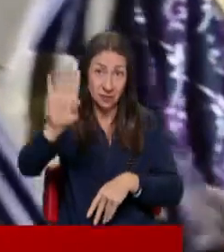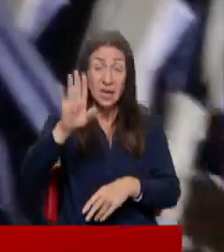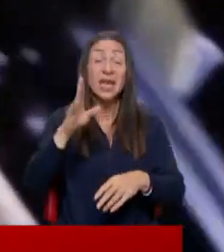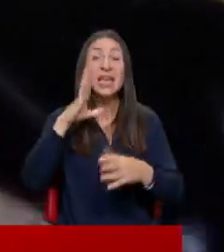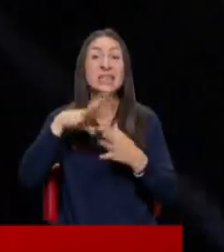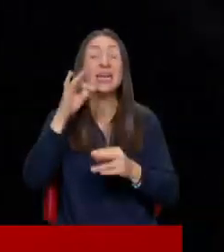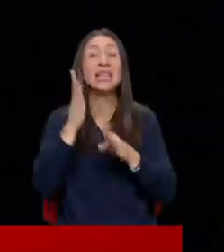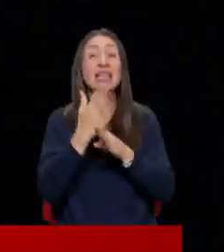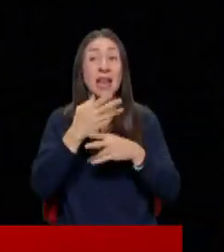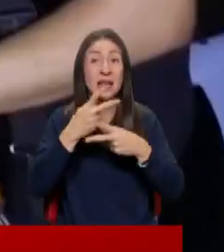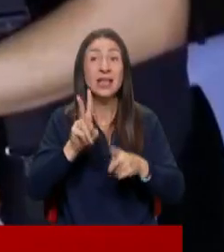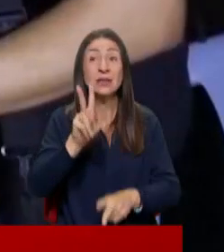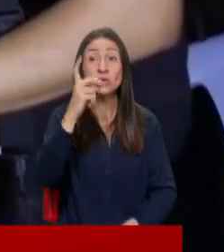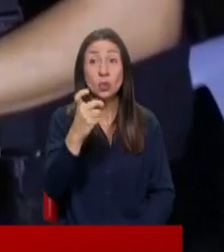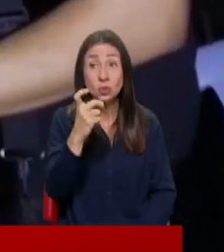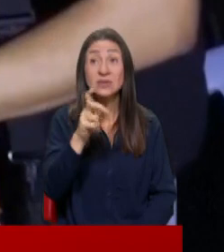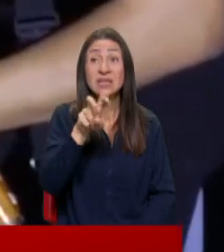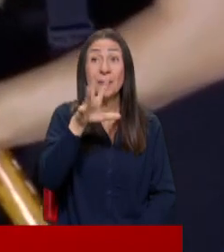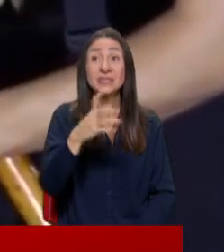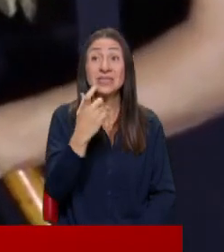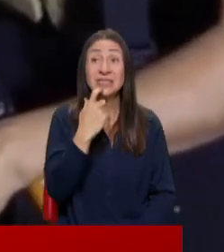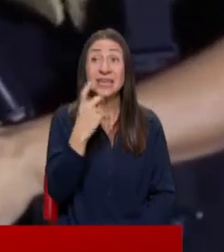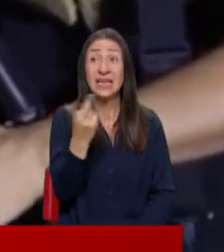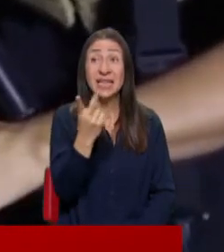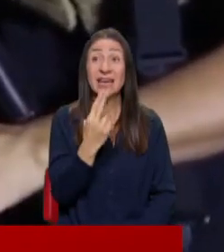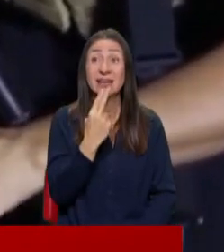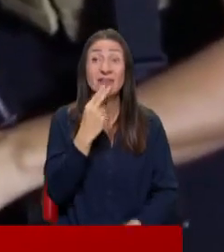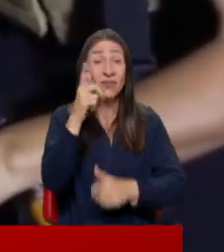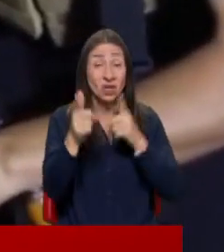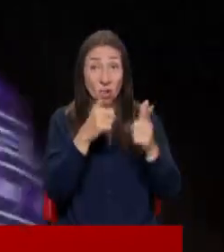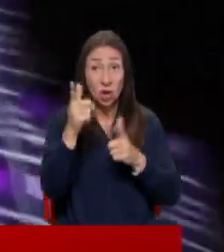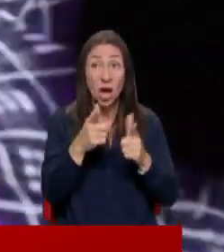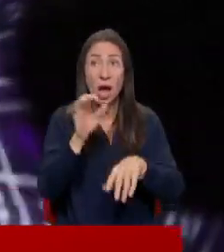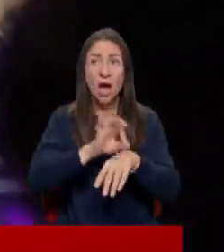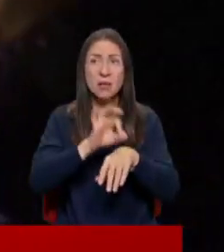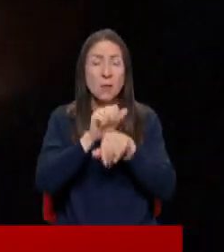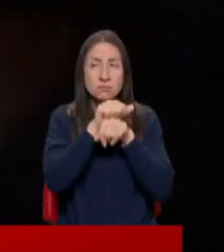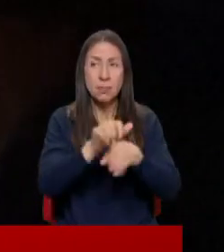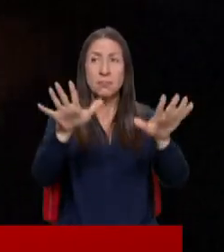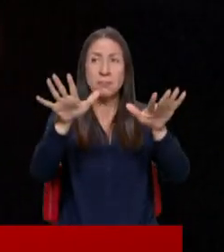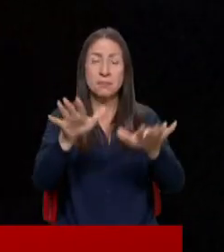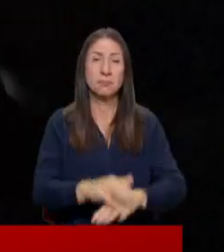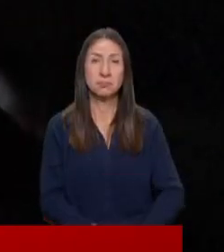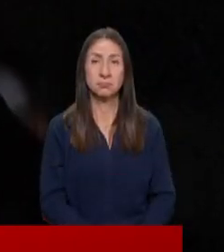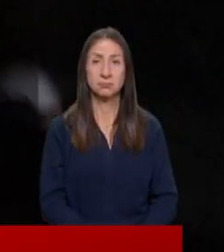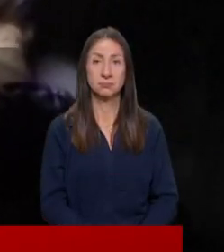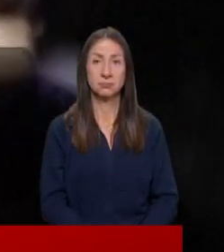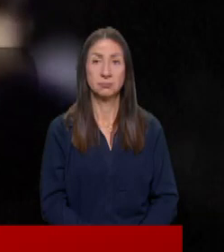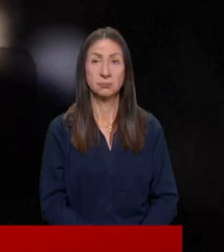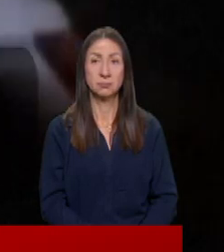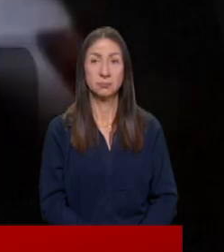İnsani nedenlerle bırakılan 79 ve 85 yaşındaki iki kadının görüntüleri anında medyaya servis edildi.